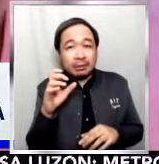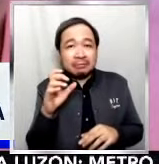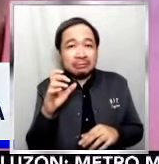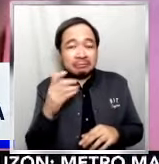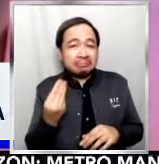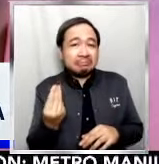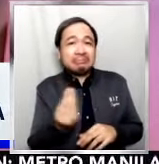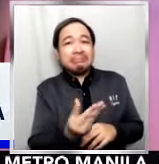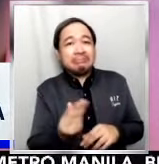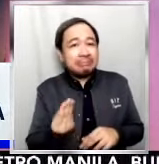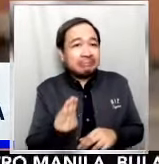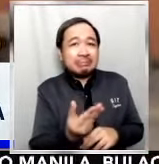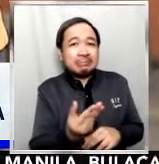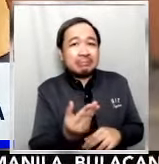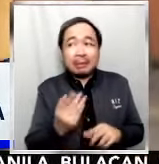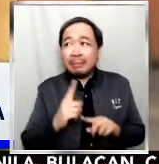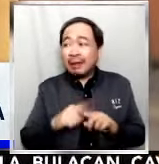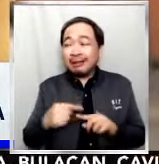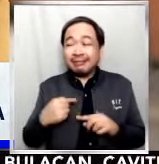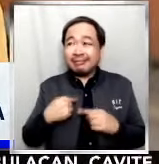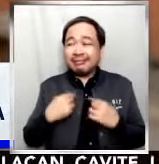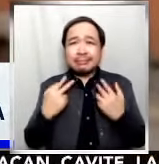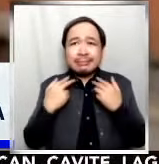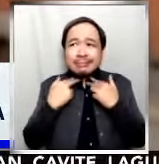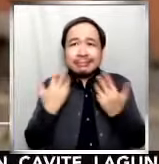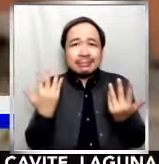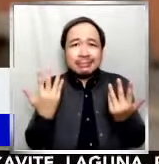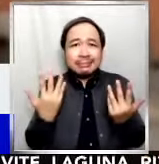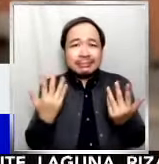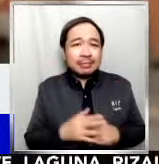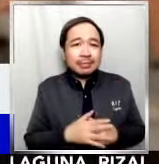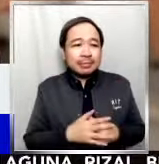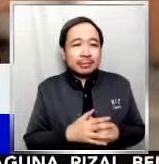Saan nakukukuha mo? Hindi raw na ipablatter sa mga